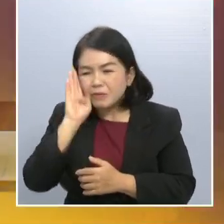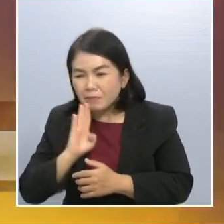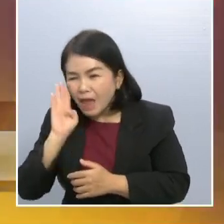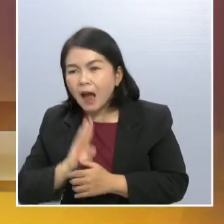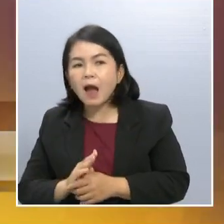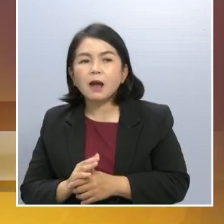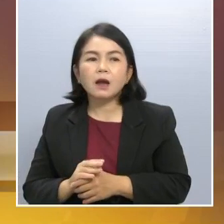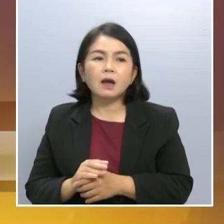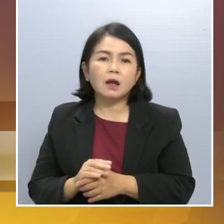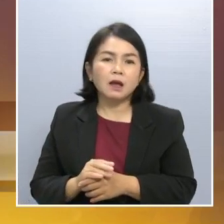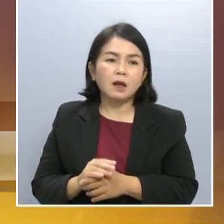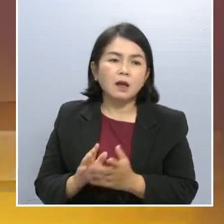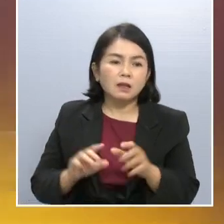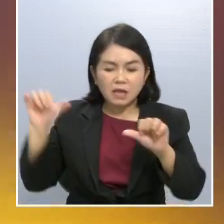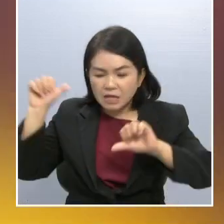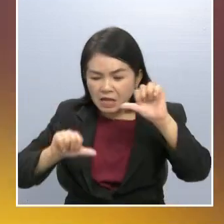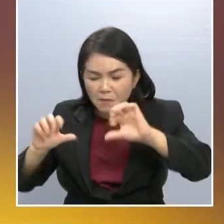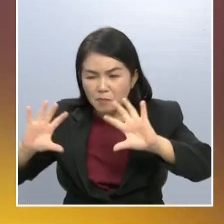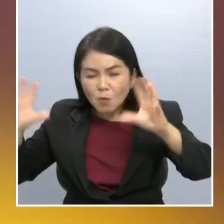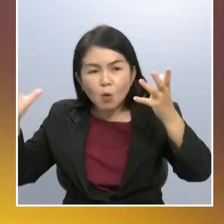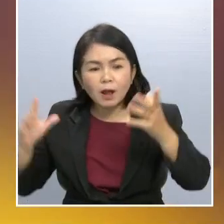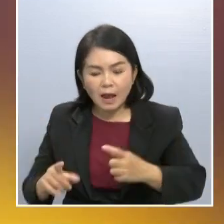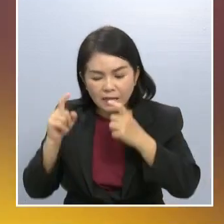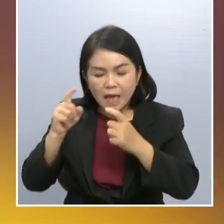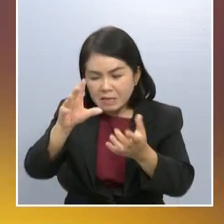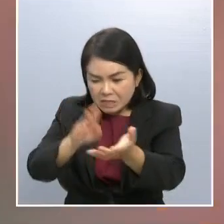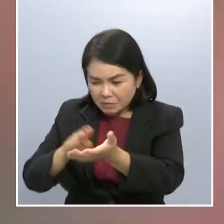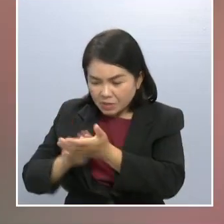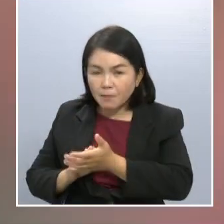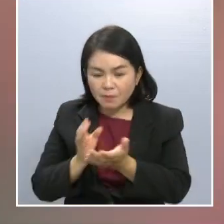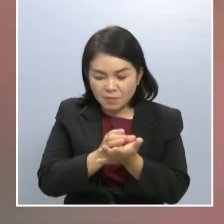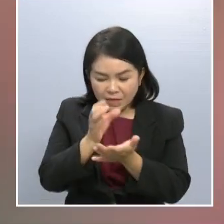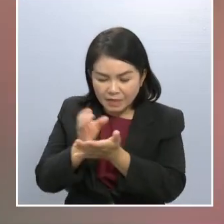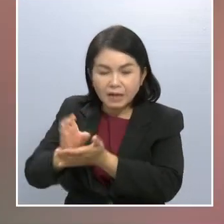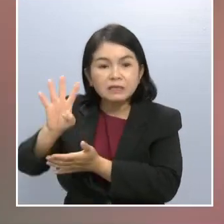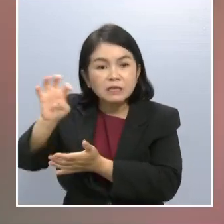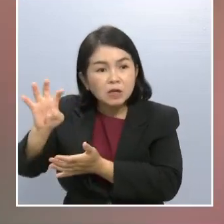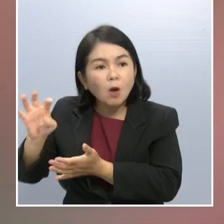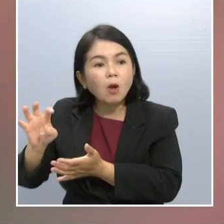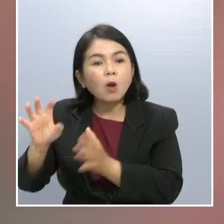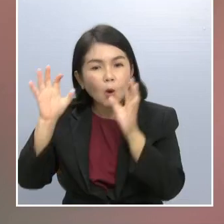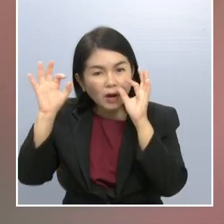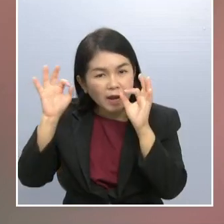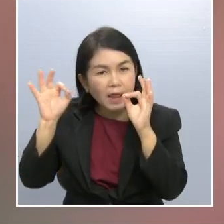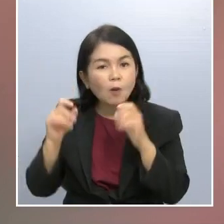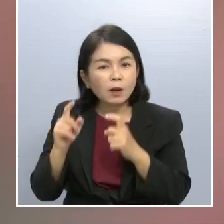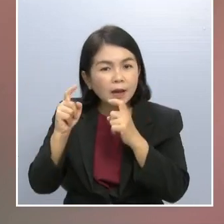เกินน้ำยาหมดเสื่อมสภาพอาจไม่ปลอดภัยต้องเก็บเรียบ 400กว่าถังประชาชนอุ่นใจ